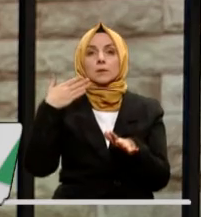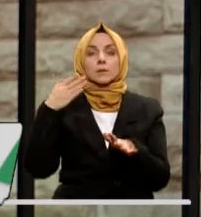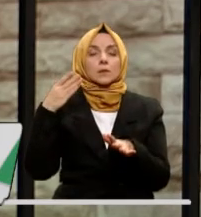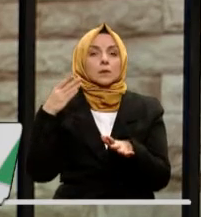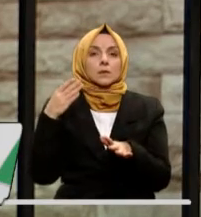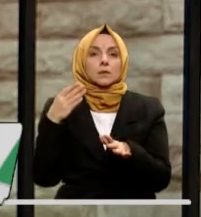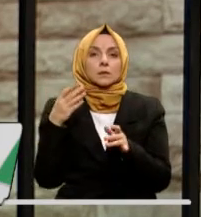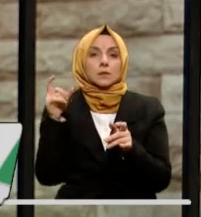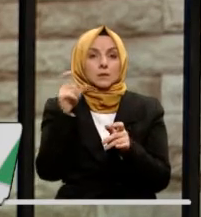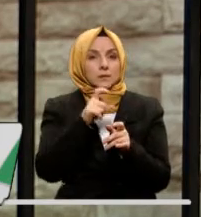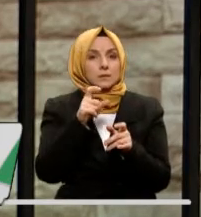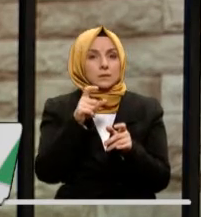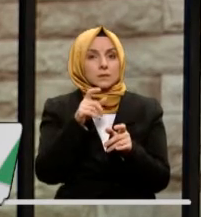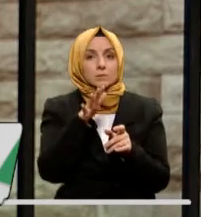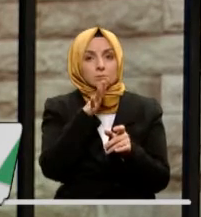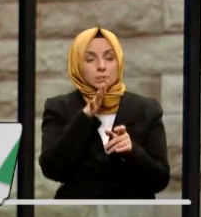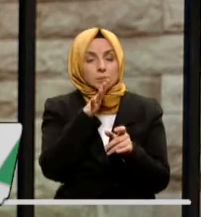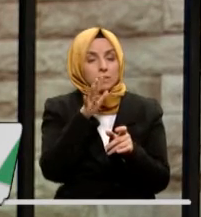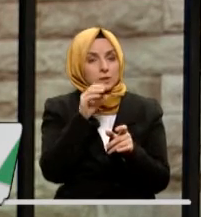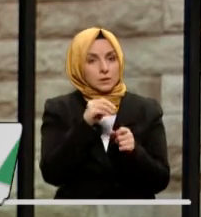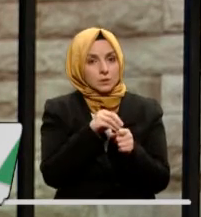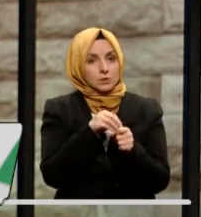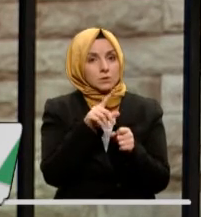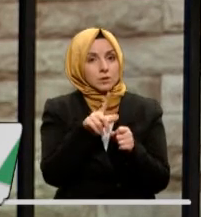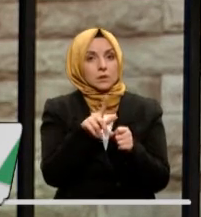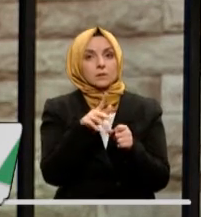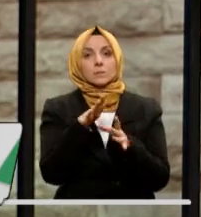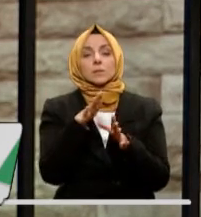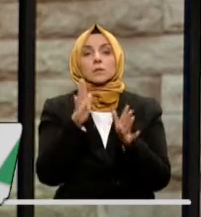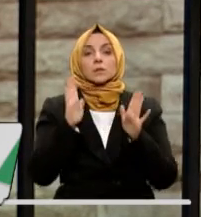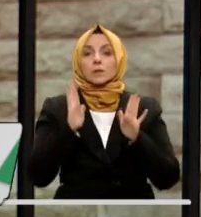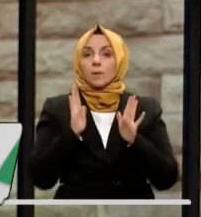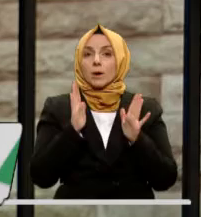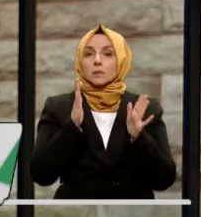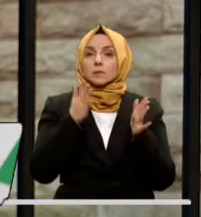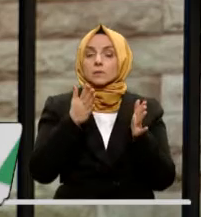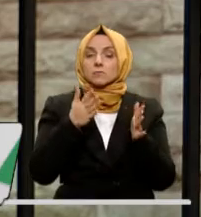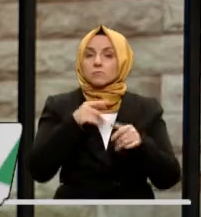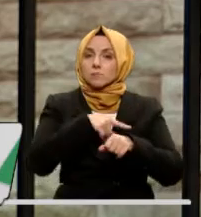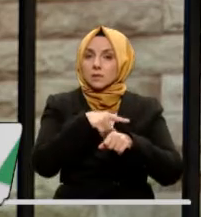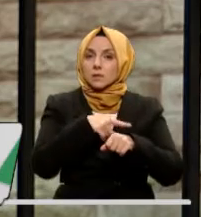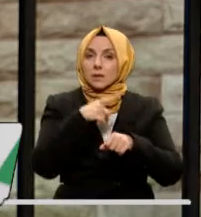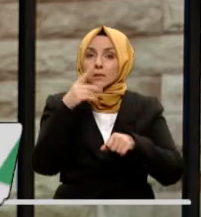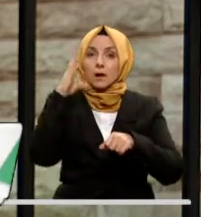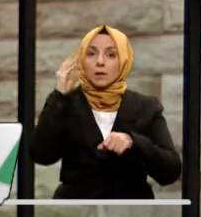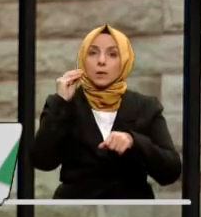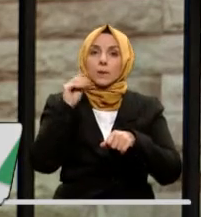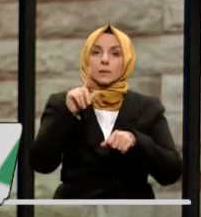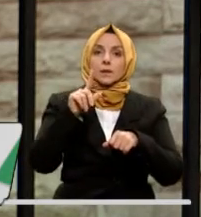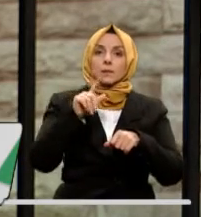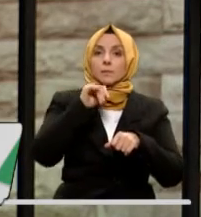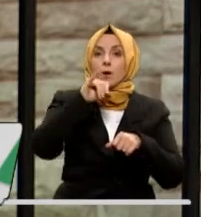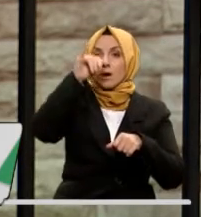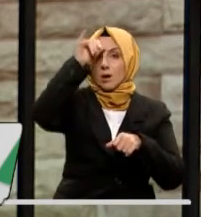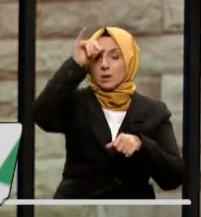ayının tespit etmemiz gerekiyor namaz vakitlerini tespit etmeniz gerekiyor kurban tespit etmeniz gerekiyor Hac mevsiminde tespit etmemiz